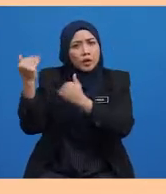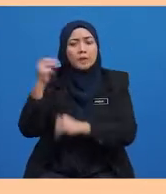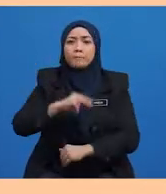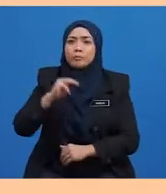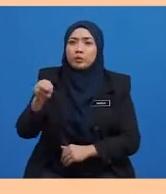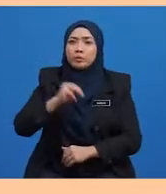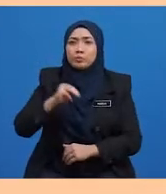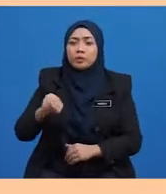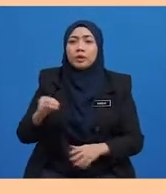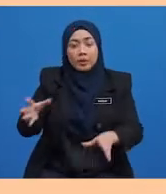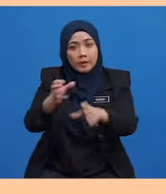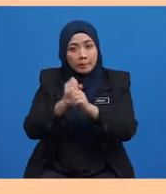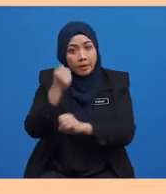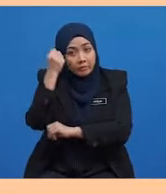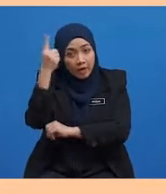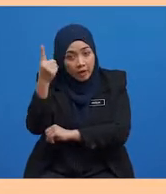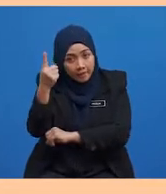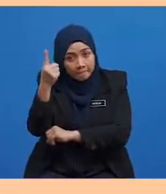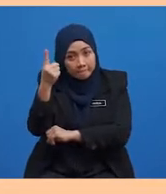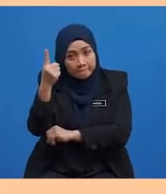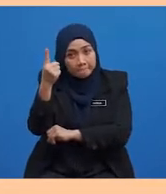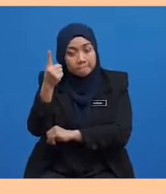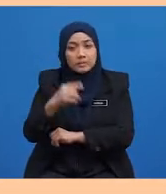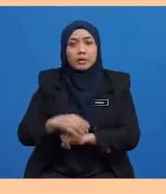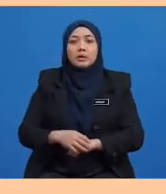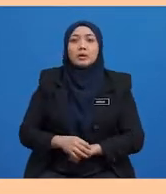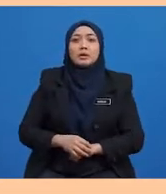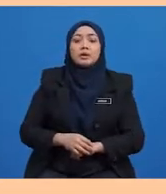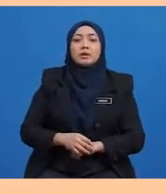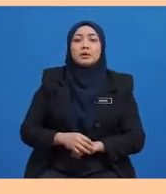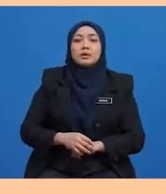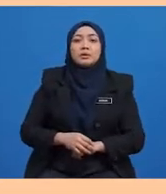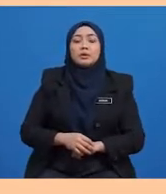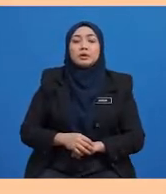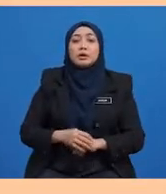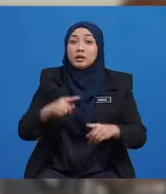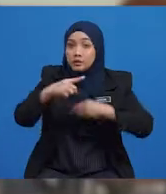mengambil nota untuk mengingat kembali pelajaran pada hari ini.